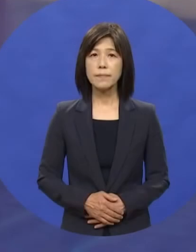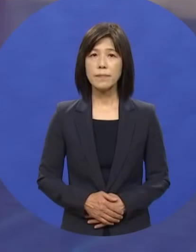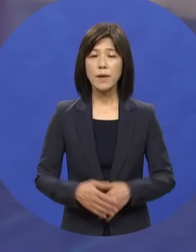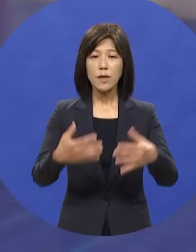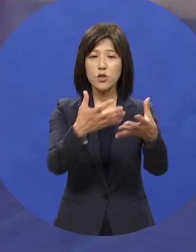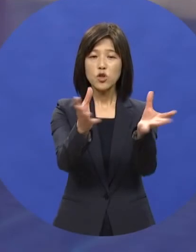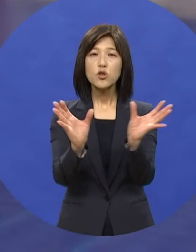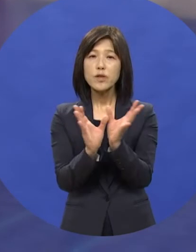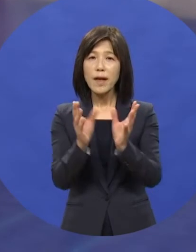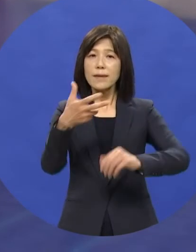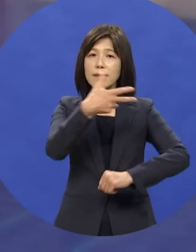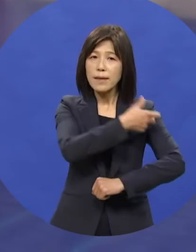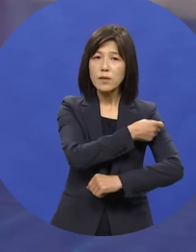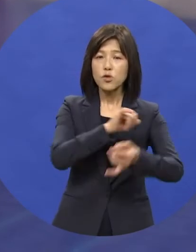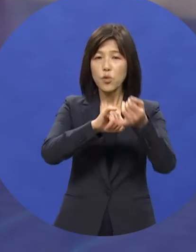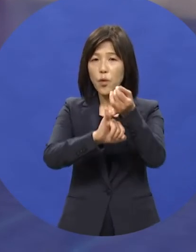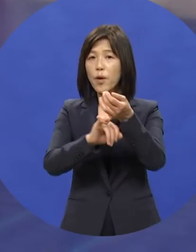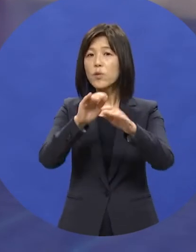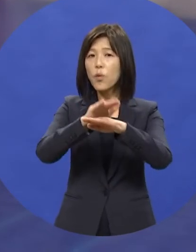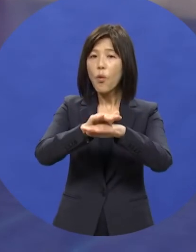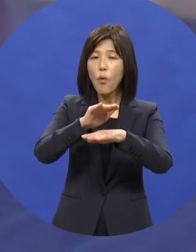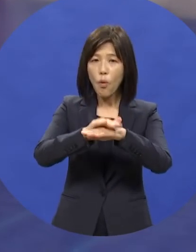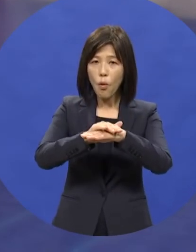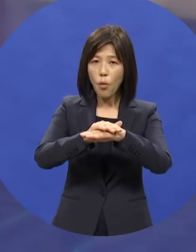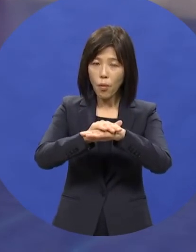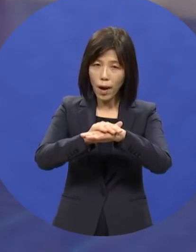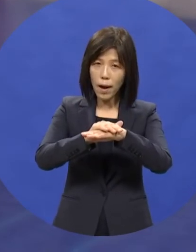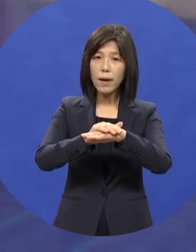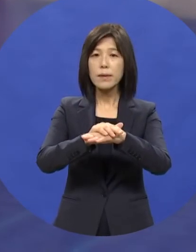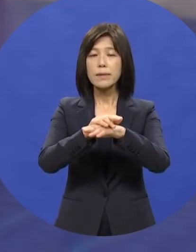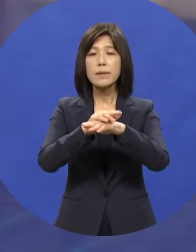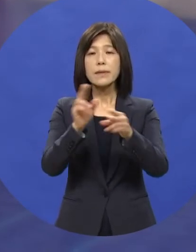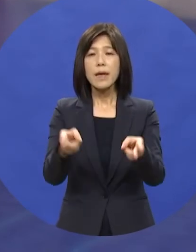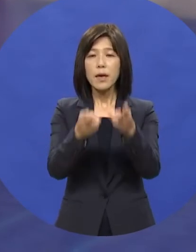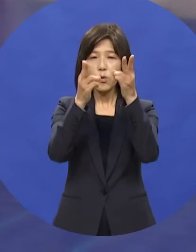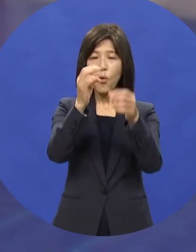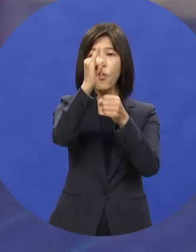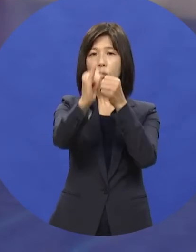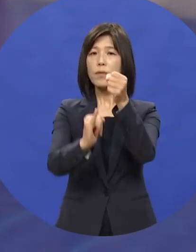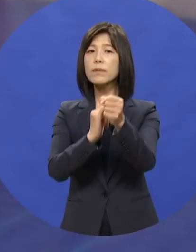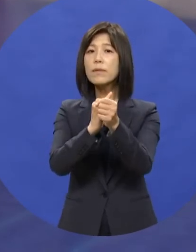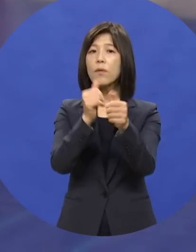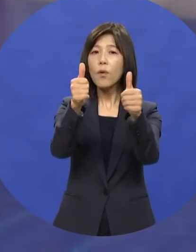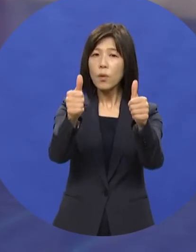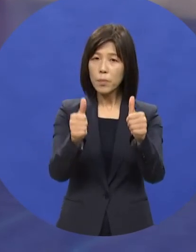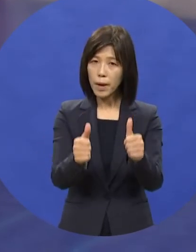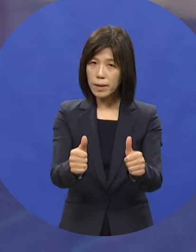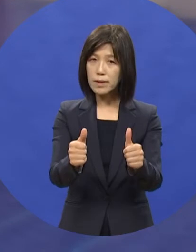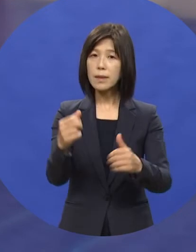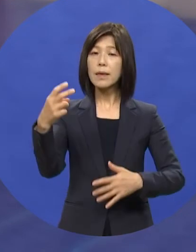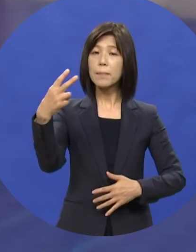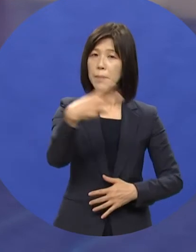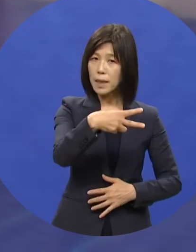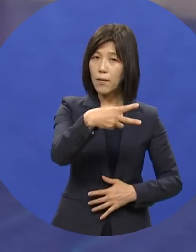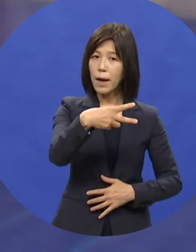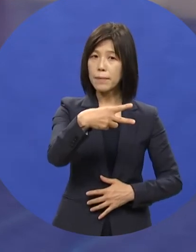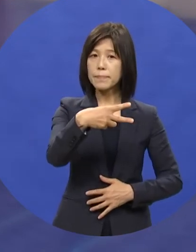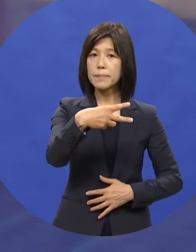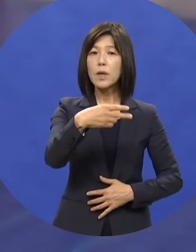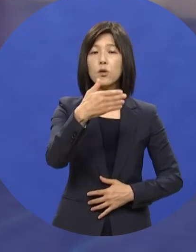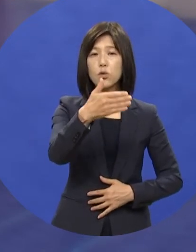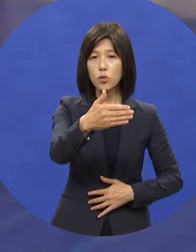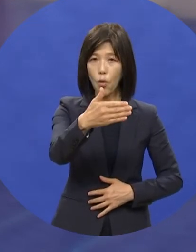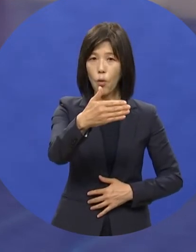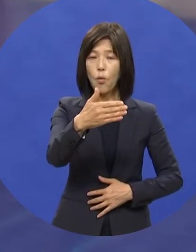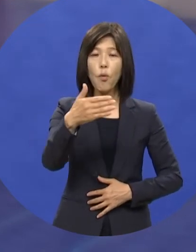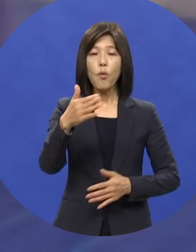集団接種の予約は予約専用ホームページで、または区のコールセンターに電話で予